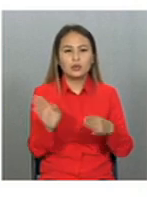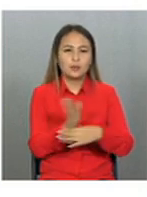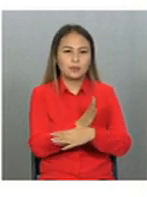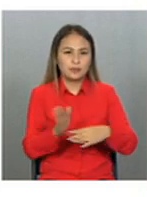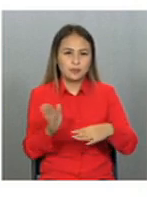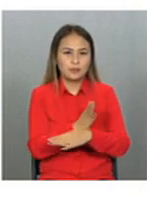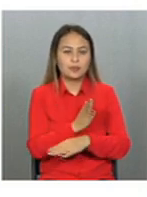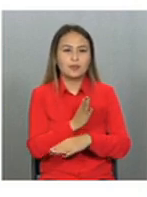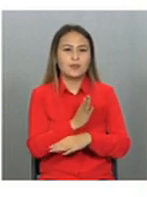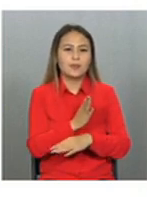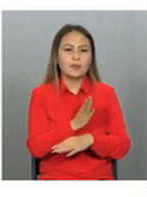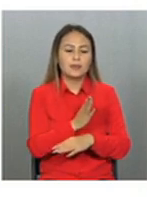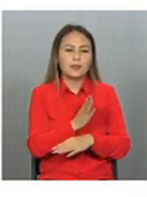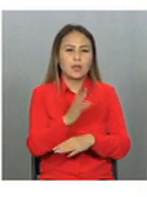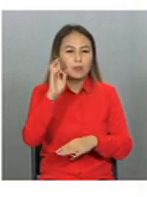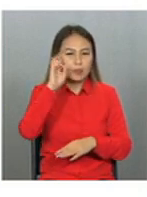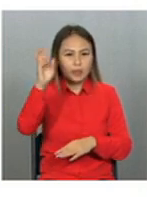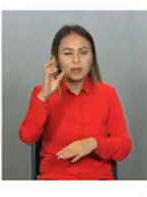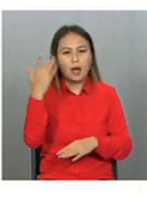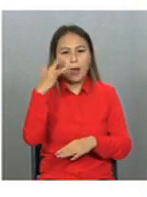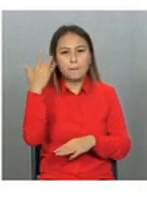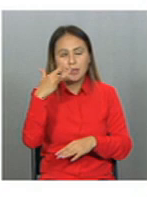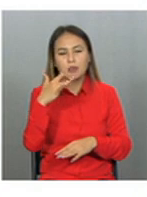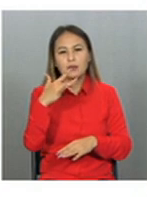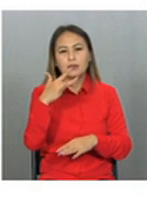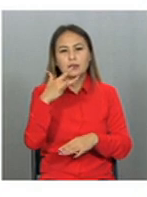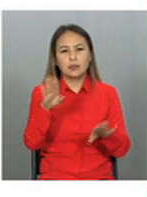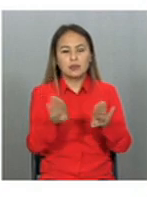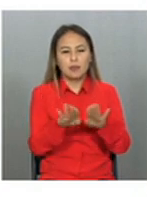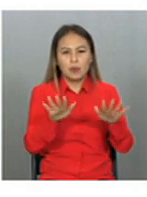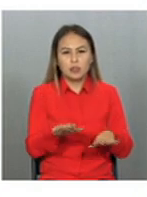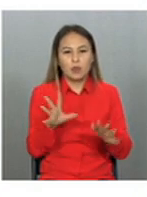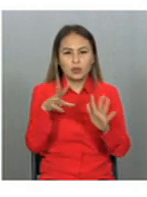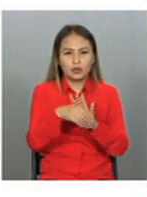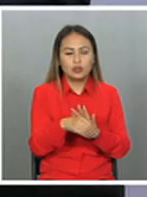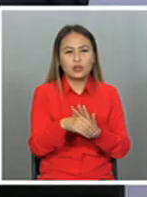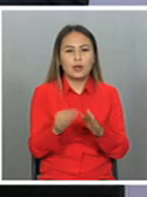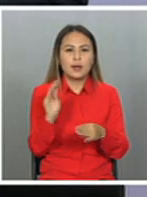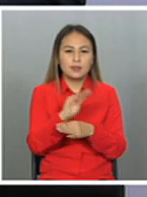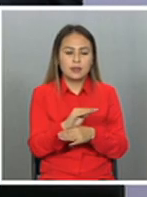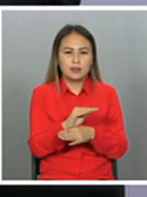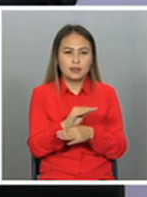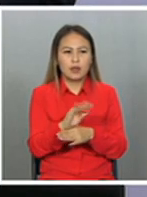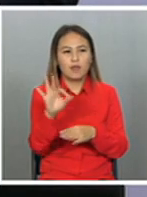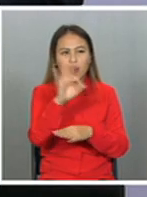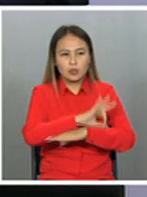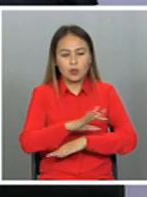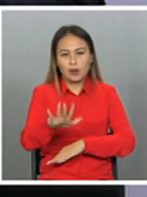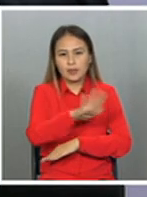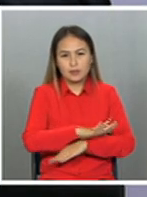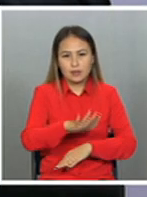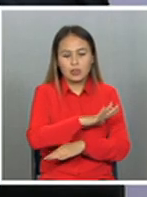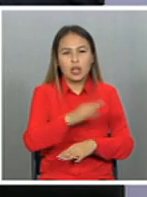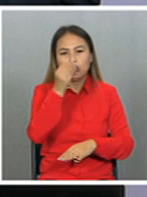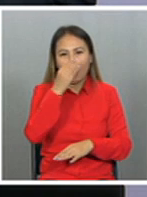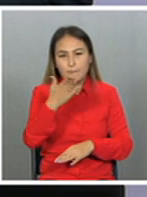Батыс Еуропа мемлекеттері мен Америка құрама штаттары жатқызуға болады. Оның ішінде әсіресе шығысты бастап келе жатқан